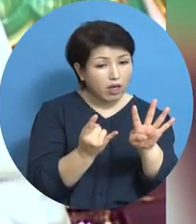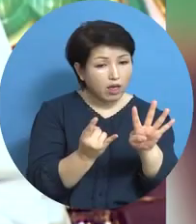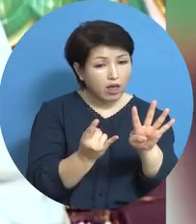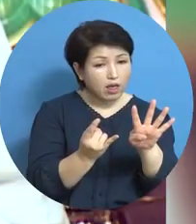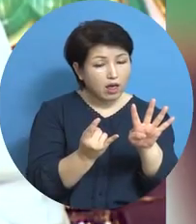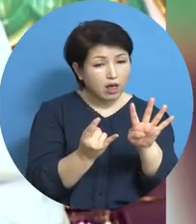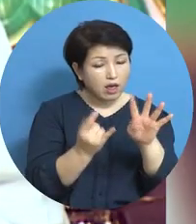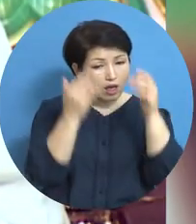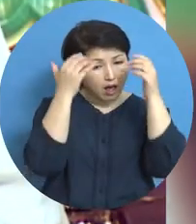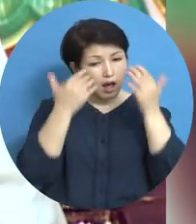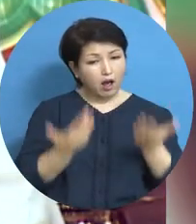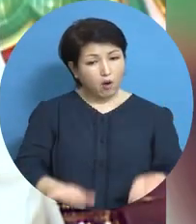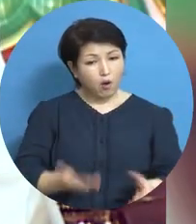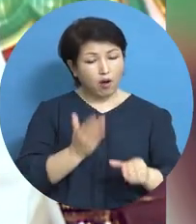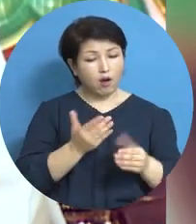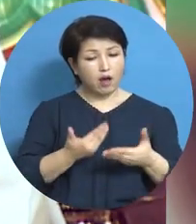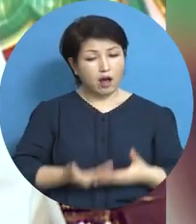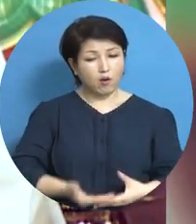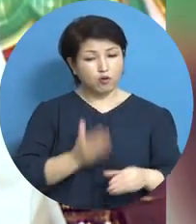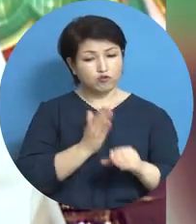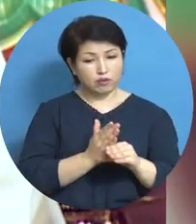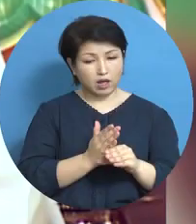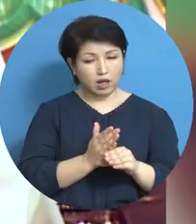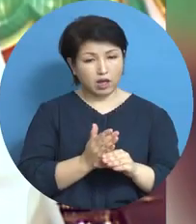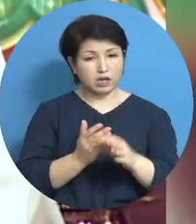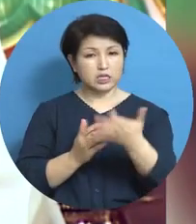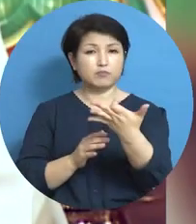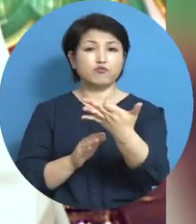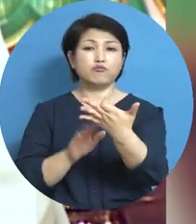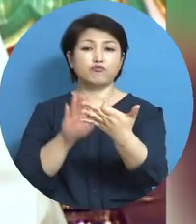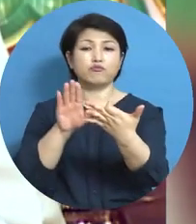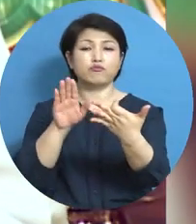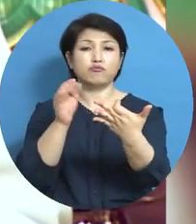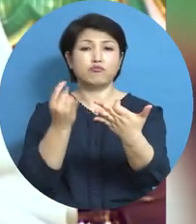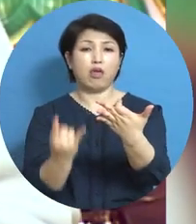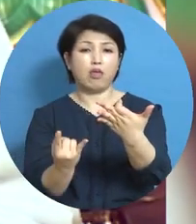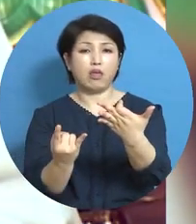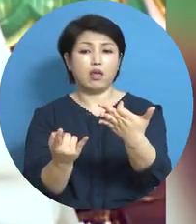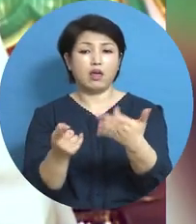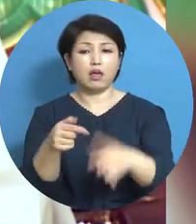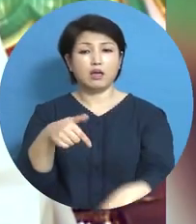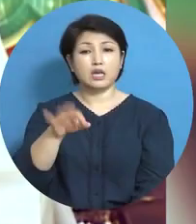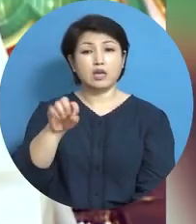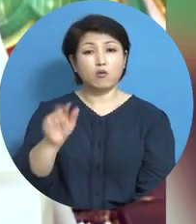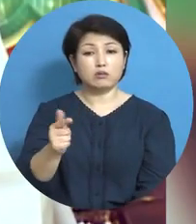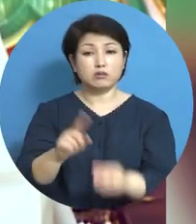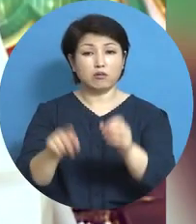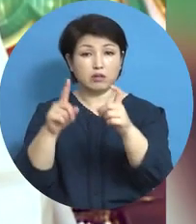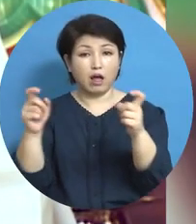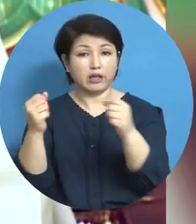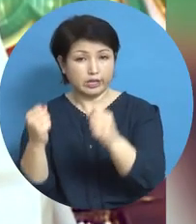보내고 5번은 다른 곳에서 보내고. 그러니까 오늘 우리가 경전 중에